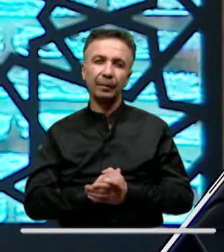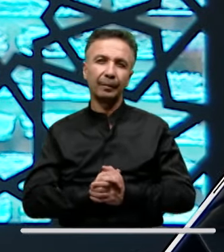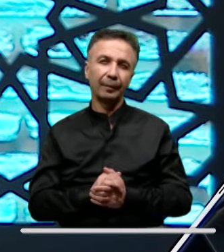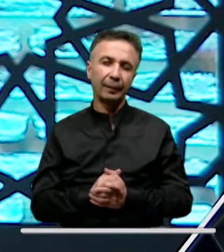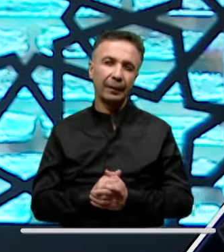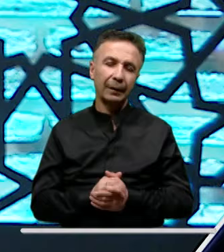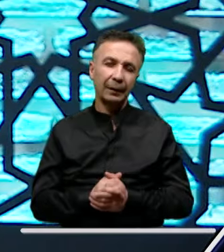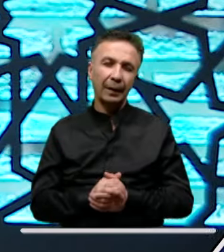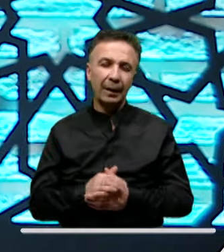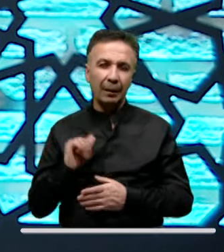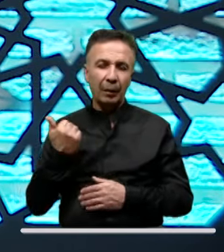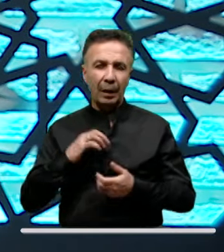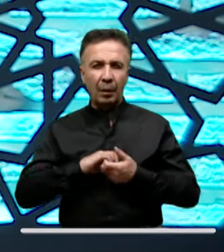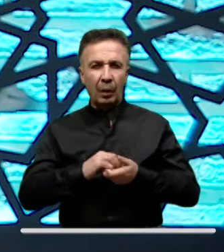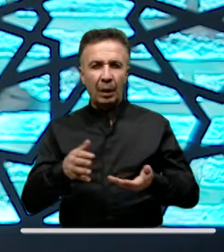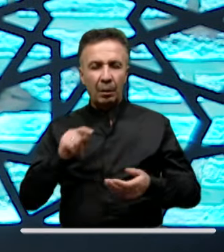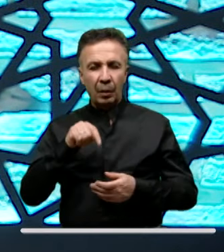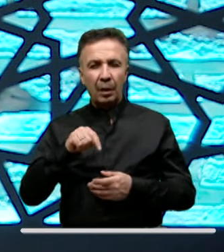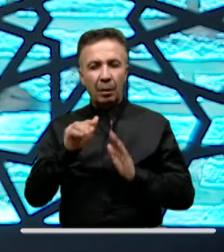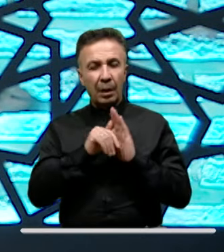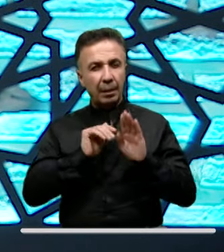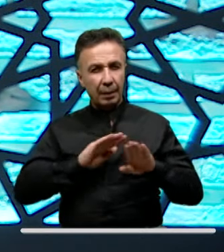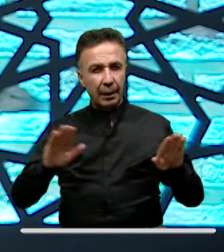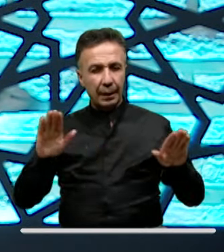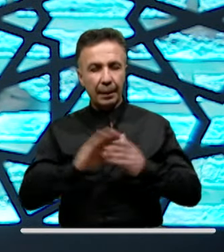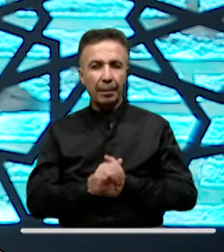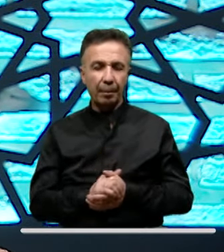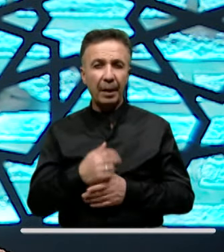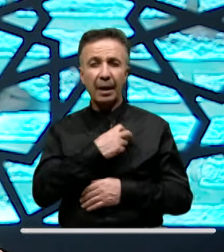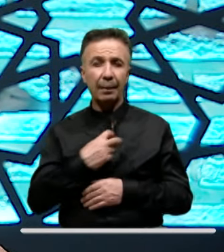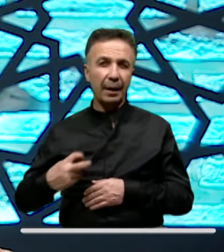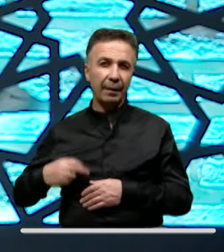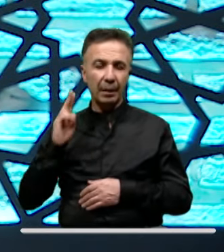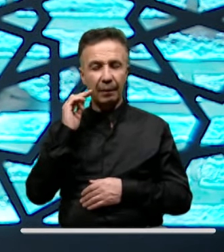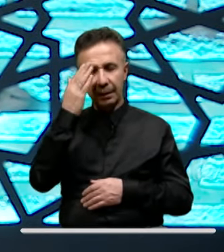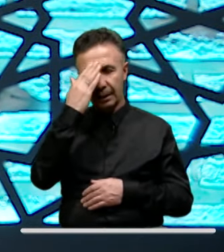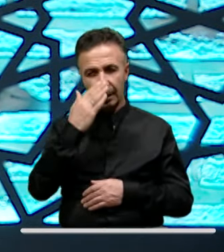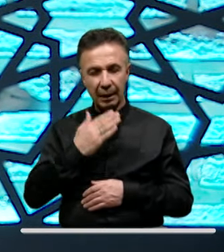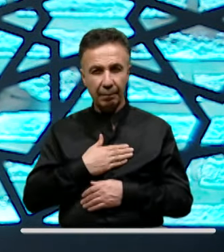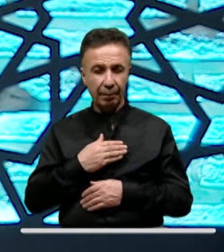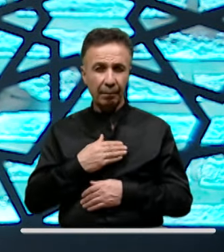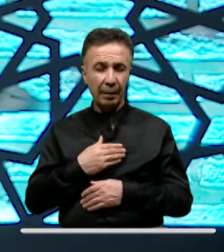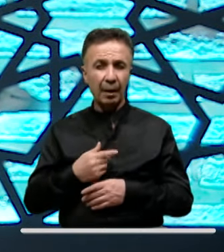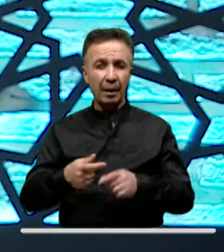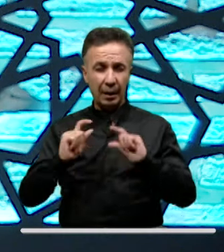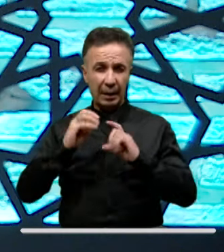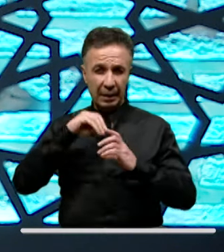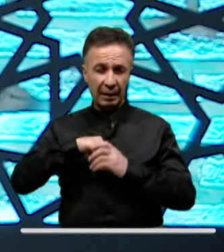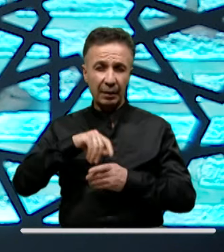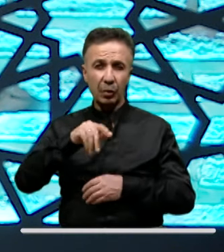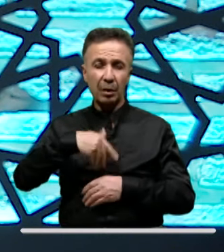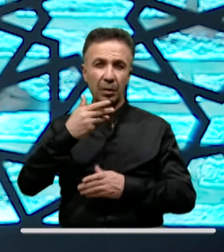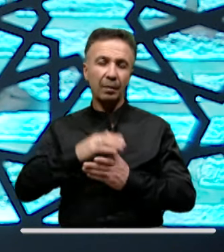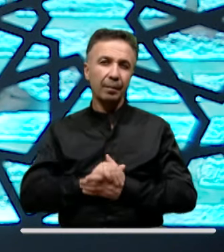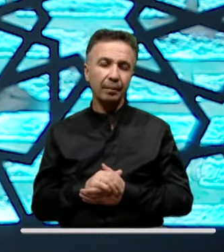efendim. Evet muhterem dostlarımız bugünlük bize ayrılan sürenin sonuna geldik. Peygamber Efendimiz Hazreti Muhammed Mustafa sallallahu aleyhi ve